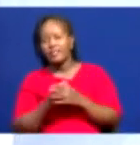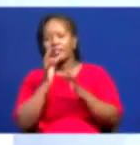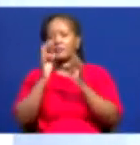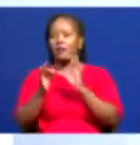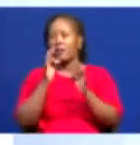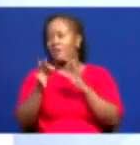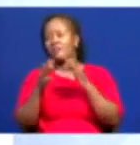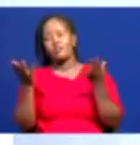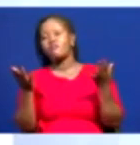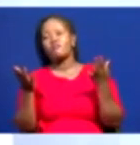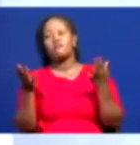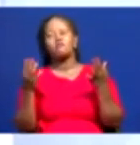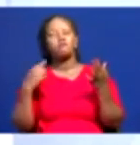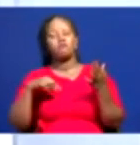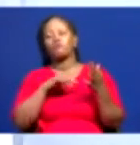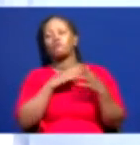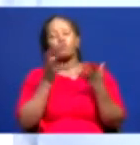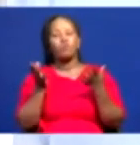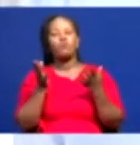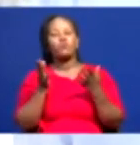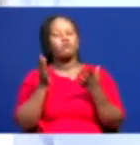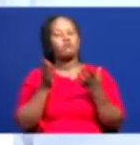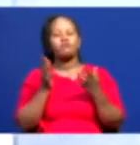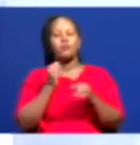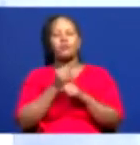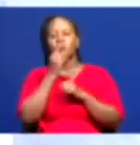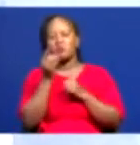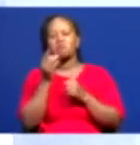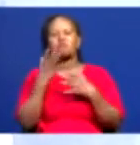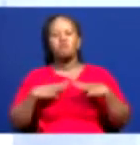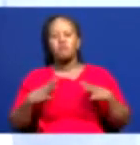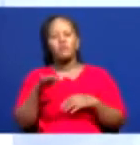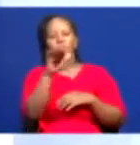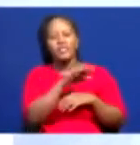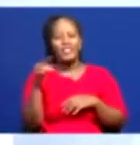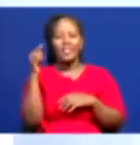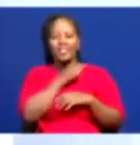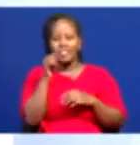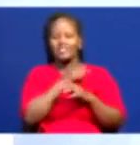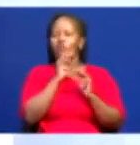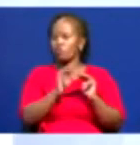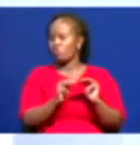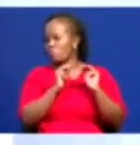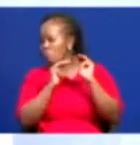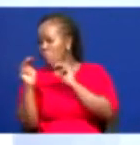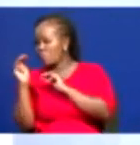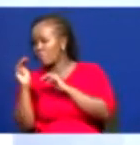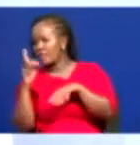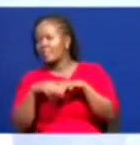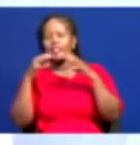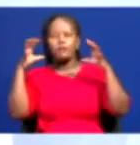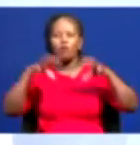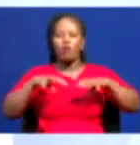be in a position to vacate people, those who are in the low-lying areas as well, and